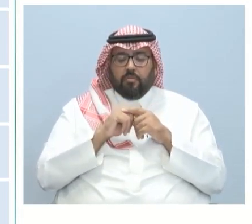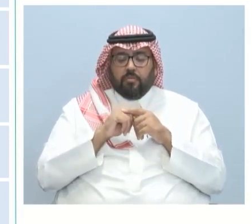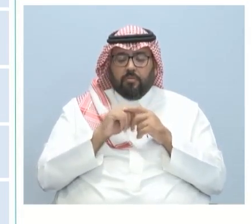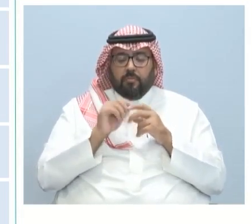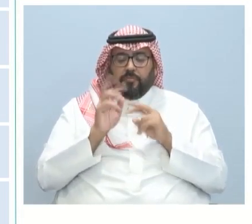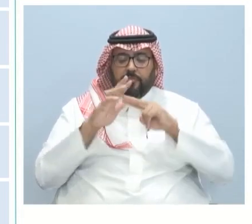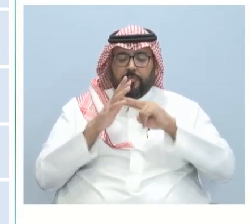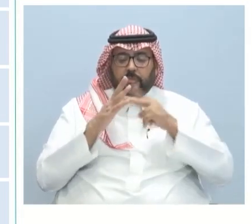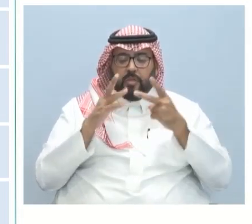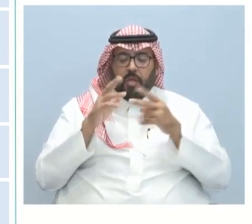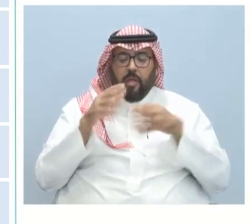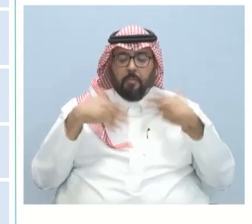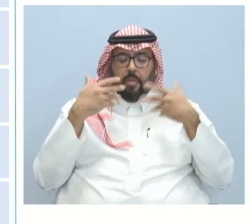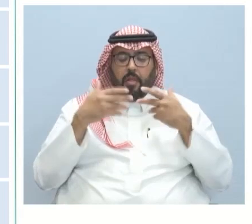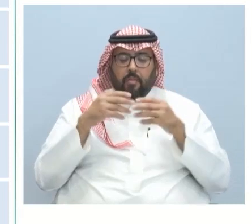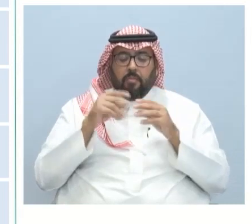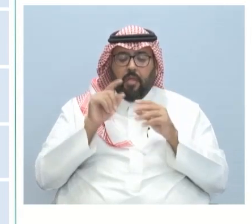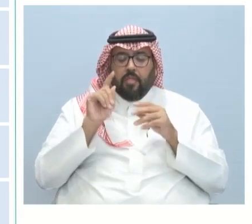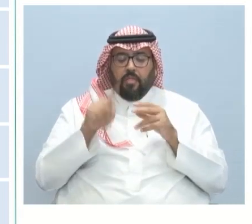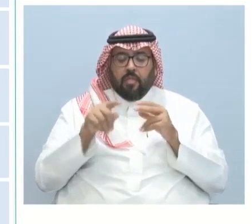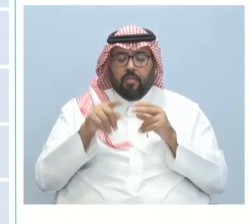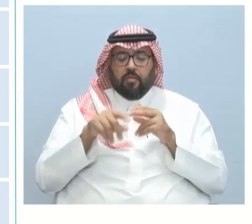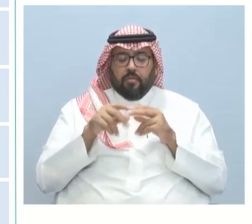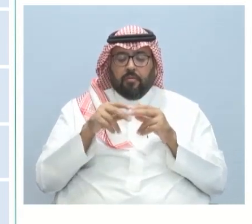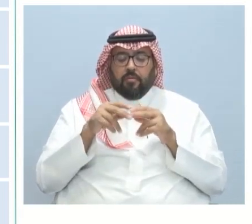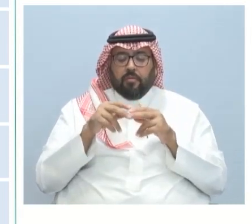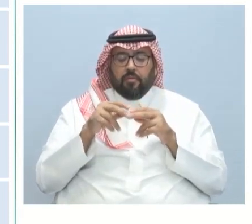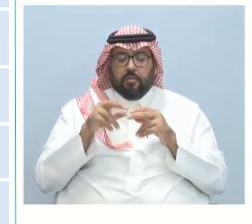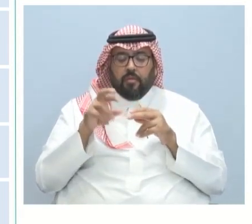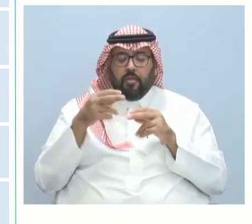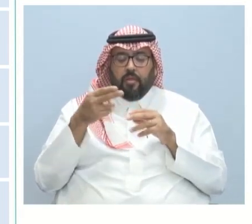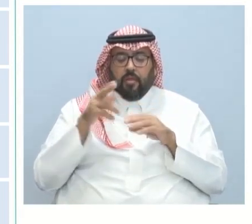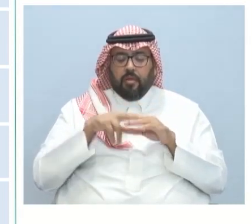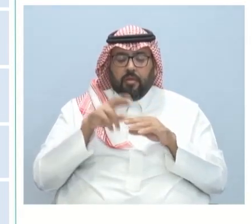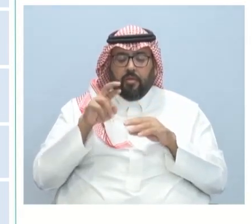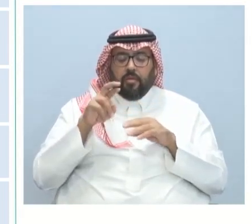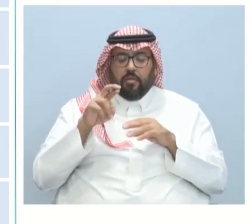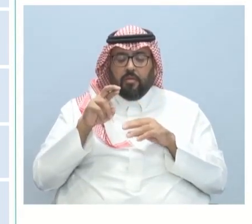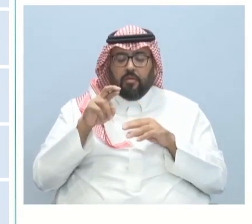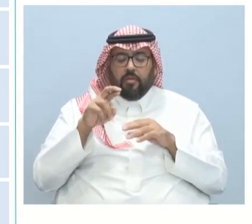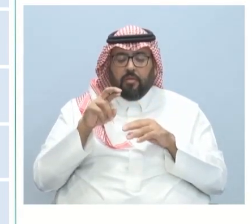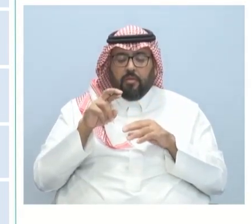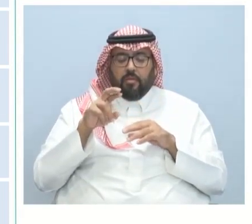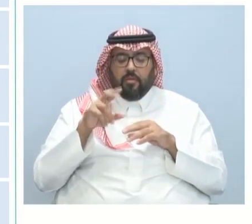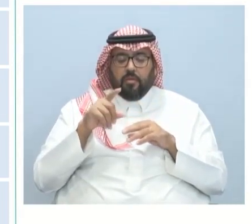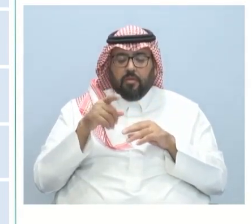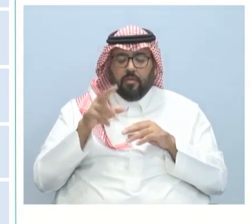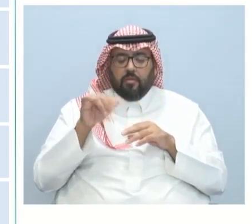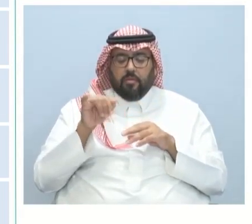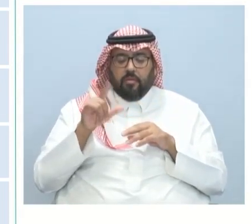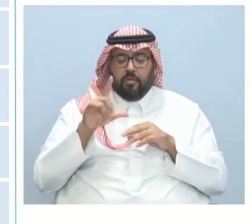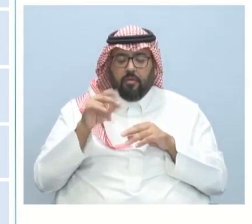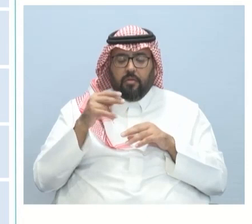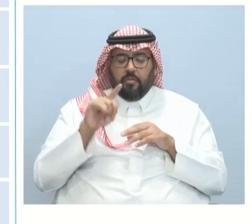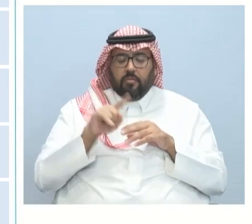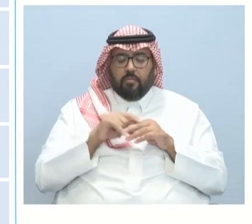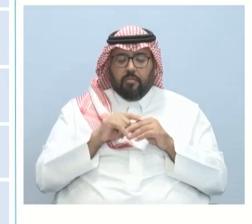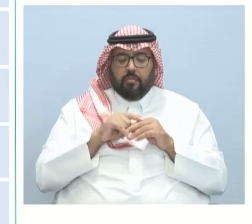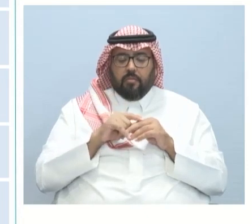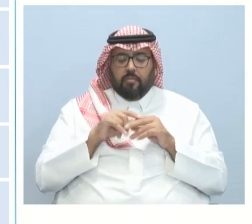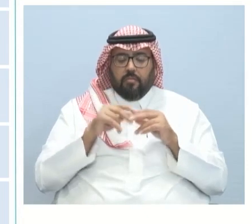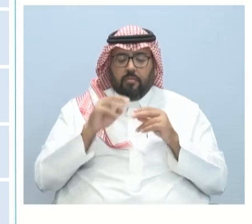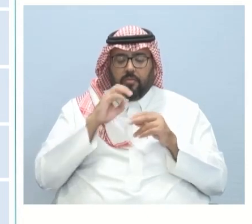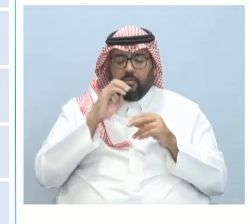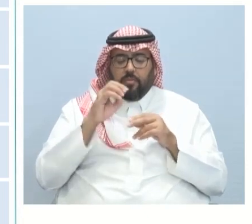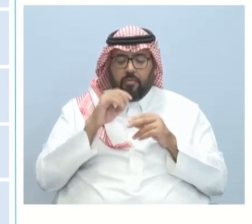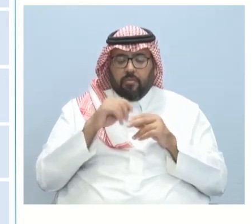تغيير الملعب من خلال الضغط على زر او حدد زر الملعب ايضا